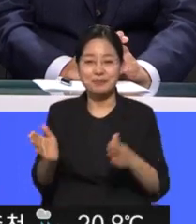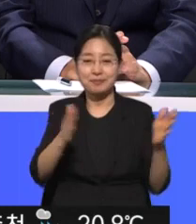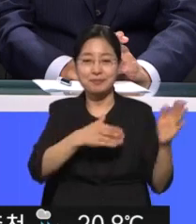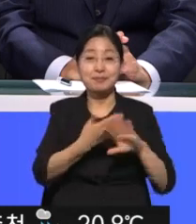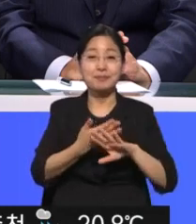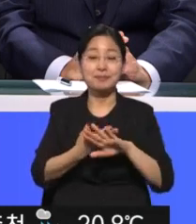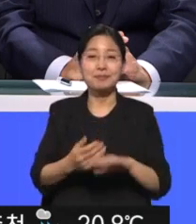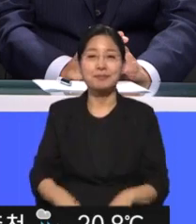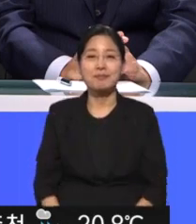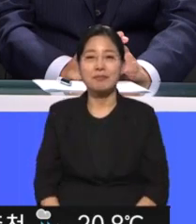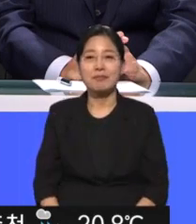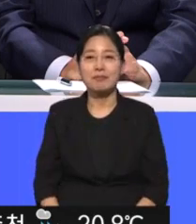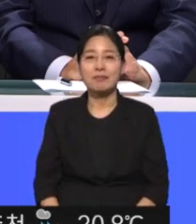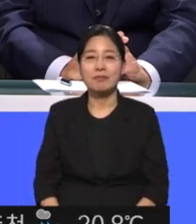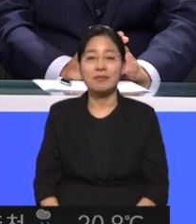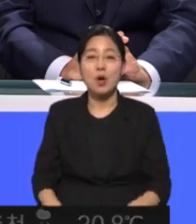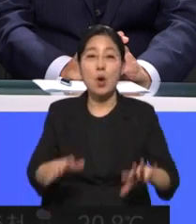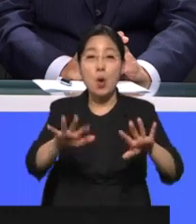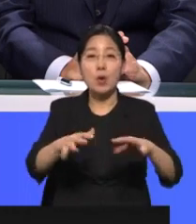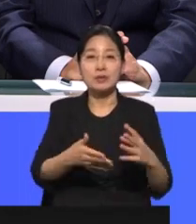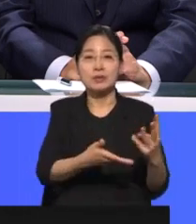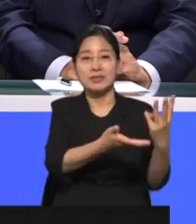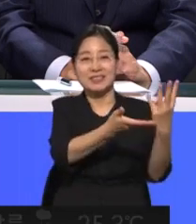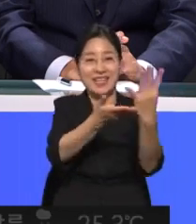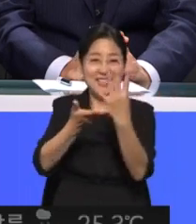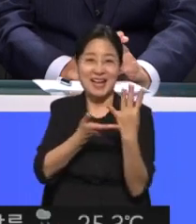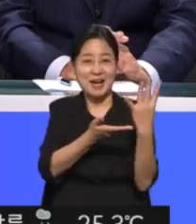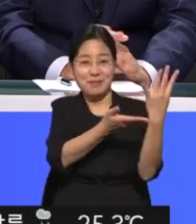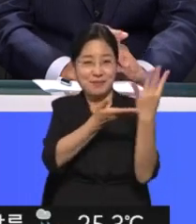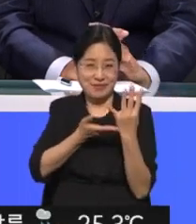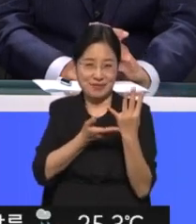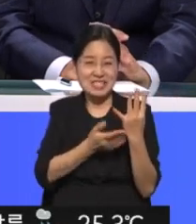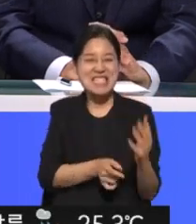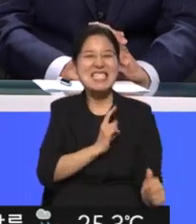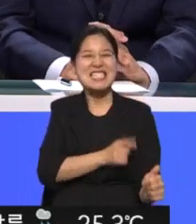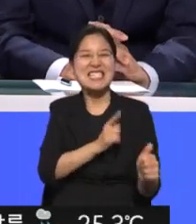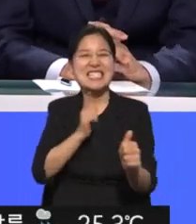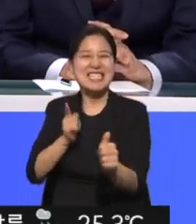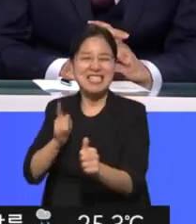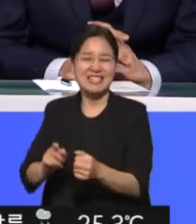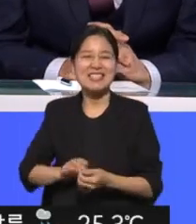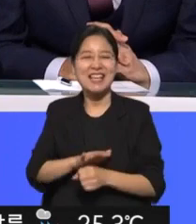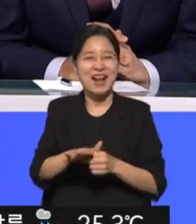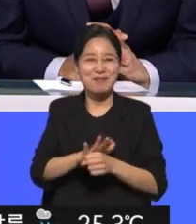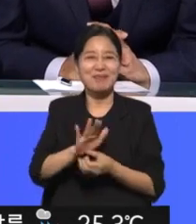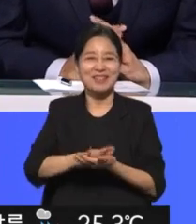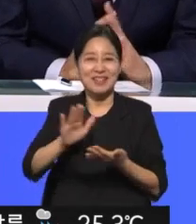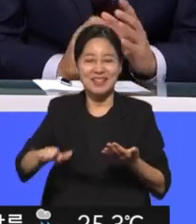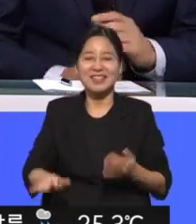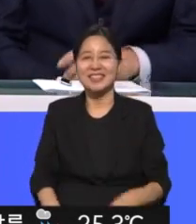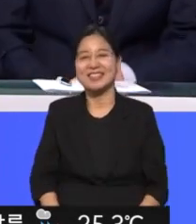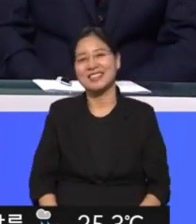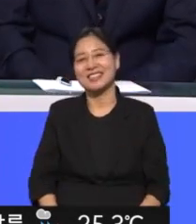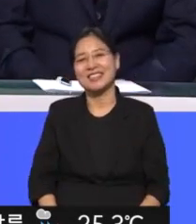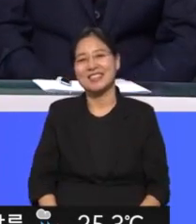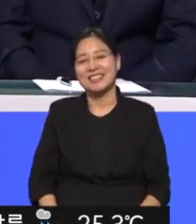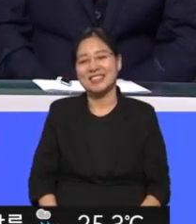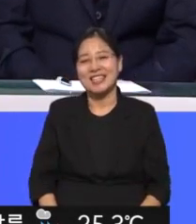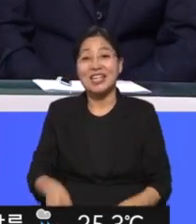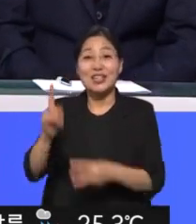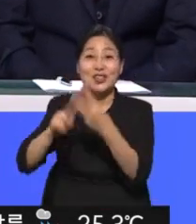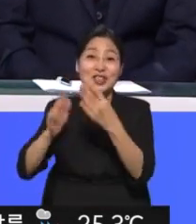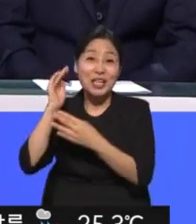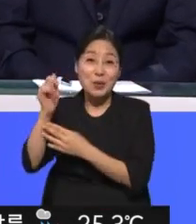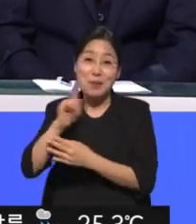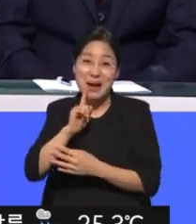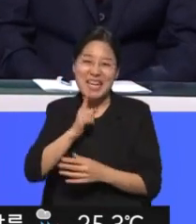나미나미님 썰전 패널 EXX들 사랑해요. 그렇습니다. 고마워요 EXX. 아까